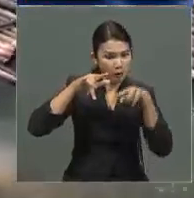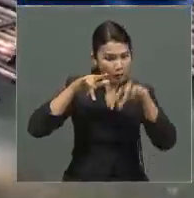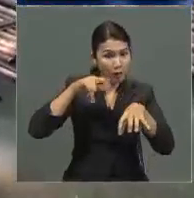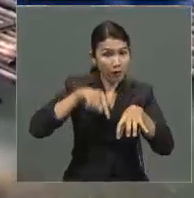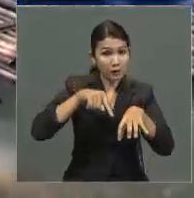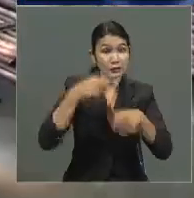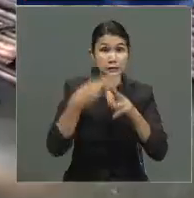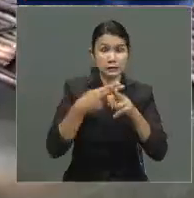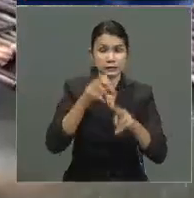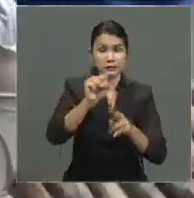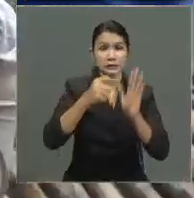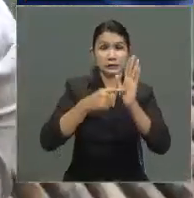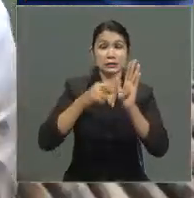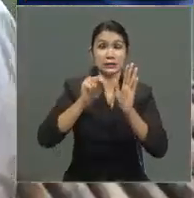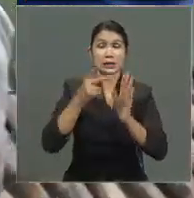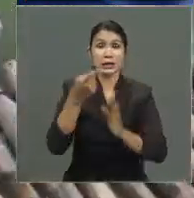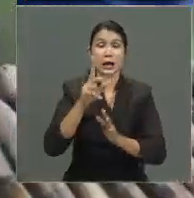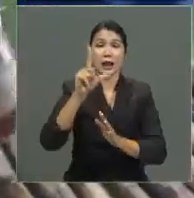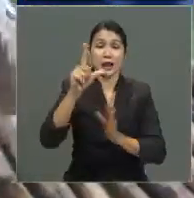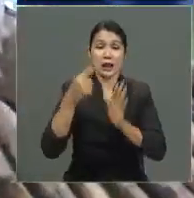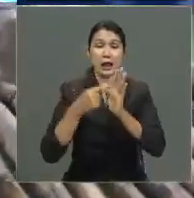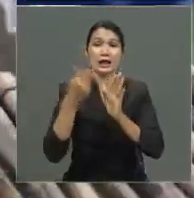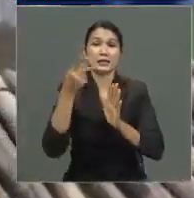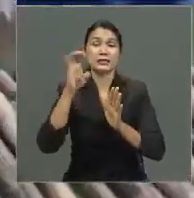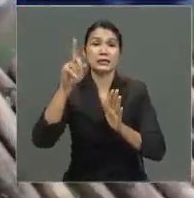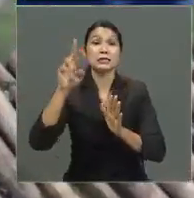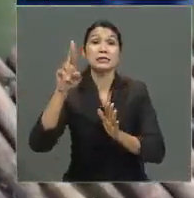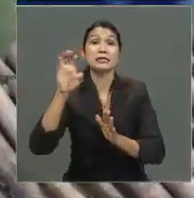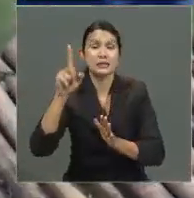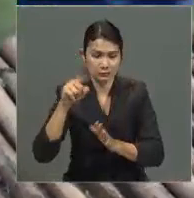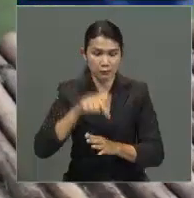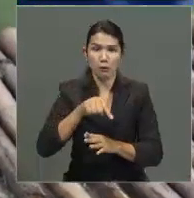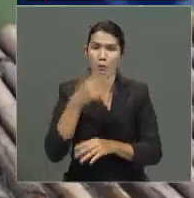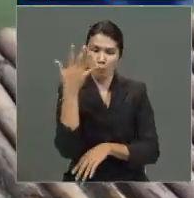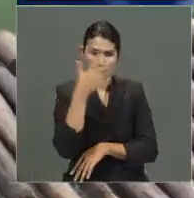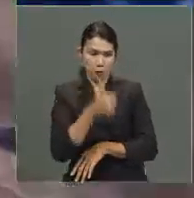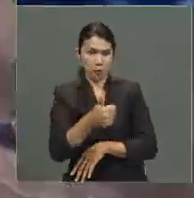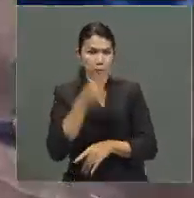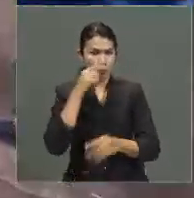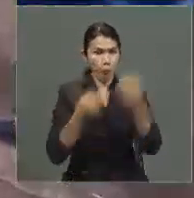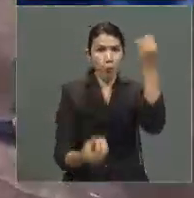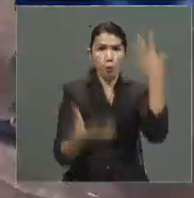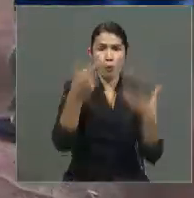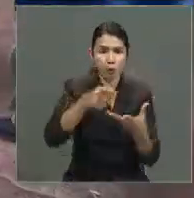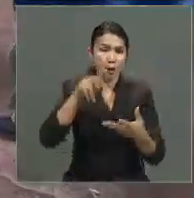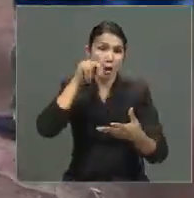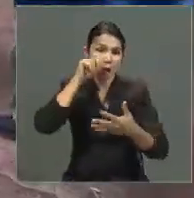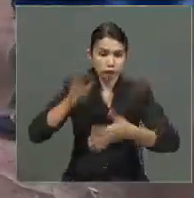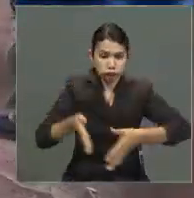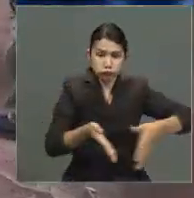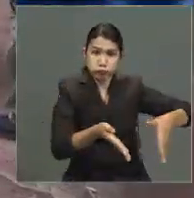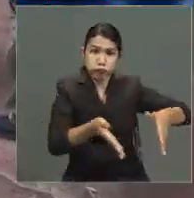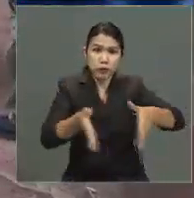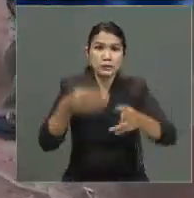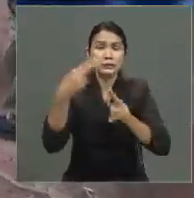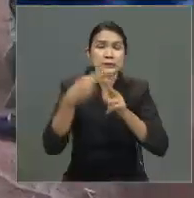กาลาคิรีเป็นหนึ่งในผืนป่าที่มีความอุดมสมบูรณ์แล้วก็เป็นป่าต้นน้ำลำธารต้นน้ำลำธารของแม่น้ำ